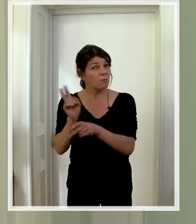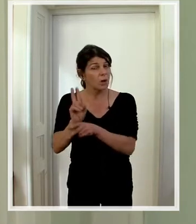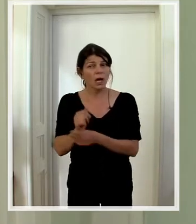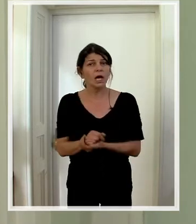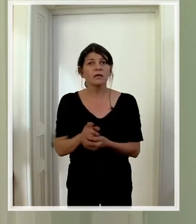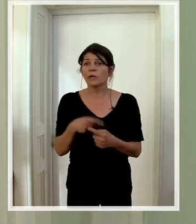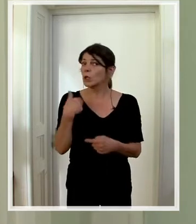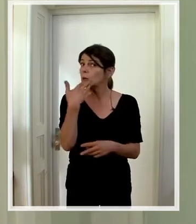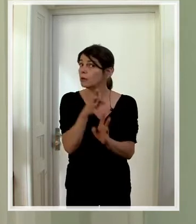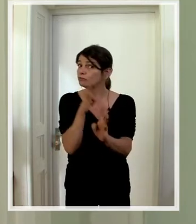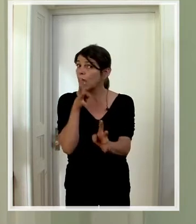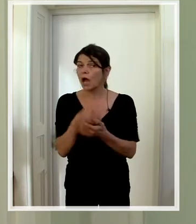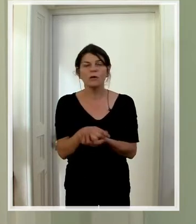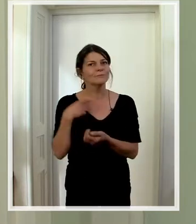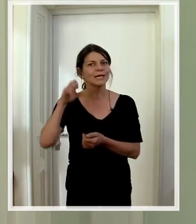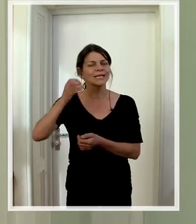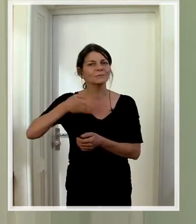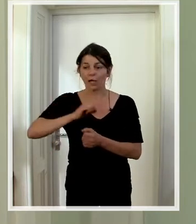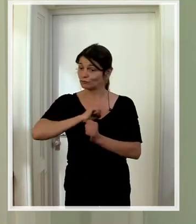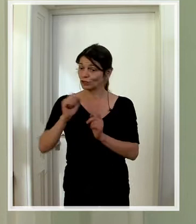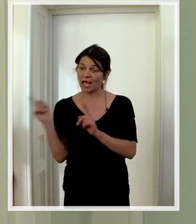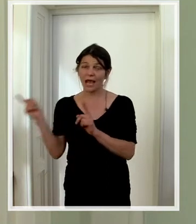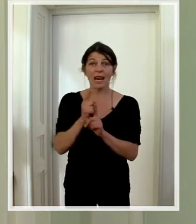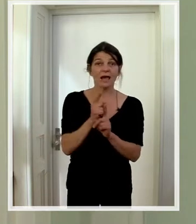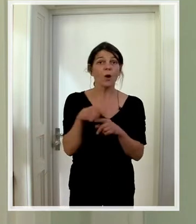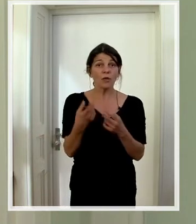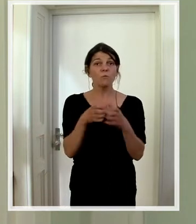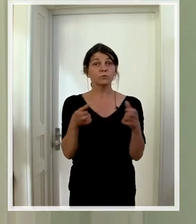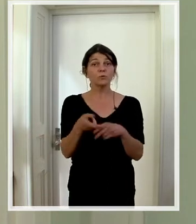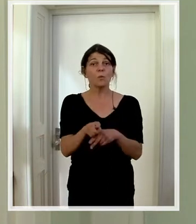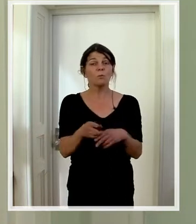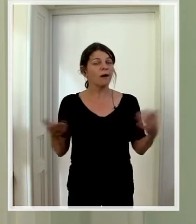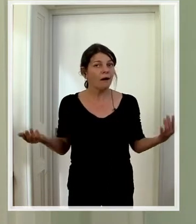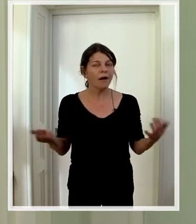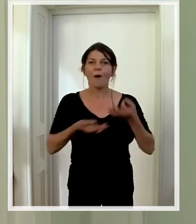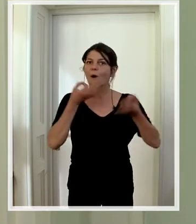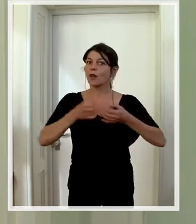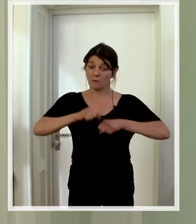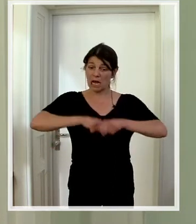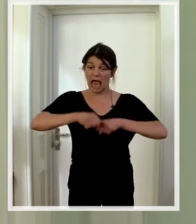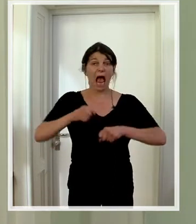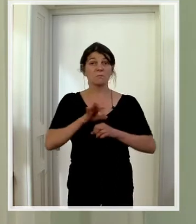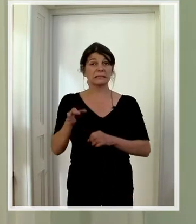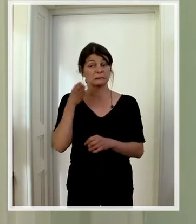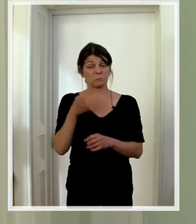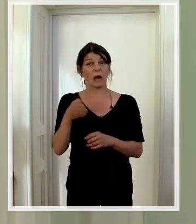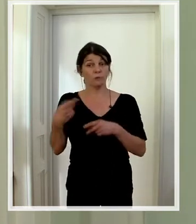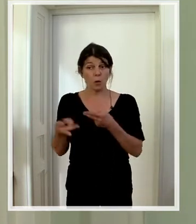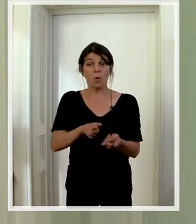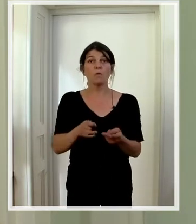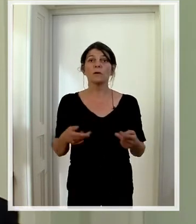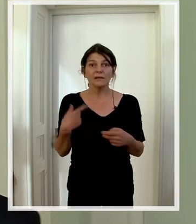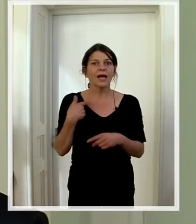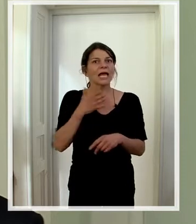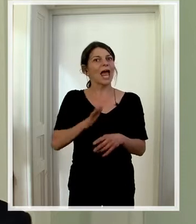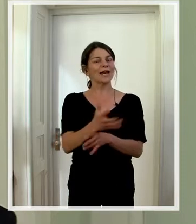nicht im Stau stand und schnell mit einer S-Bahn vorwärts komme und nachher in den Bus umsteigen kann, oder wenn ich mit dem Rad zum Bahnhof fahren kann und umsteigen kann, dann nutze